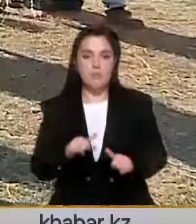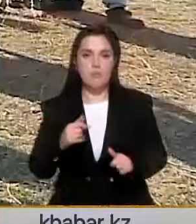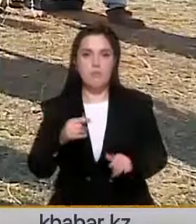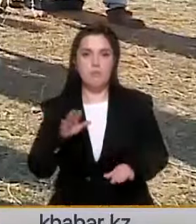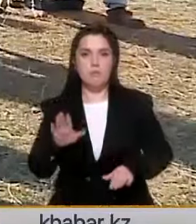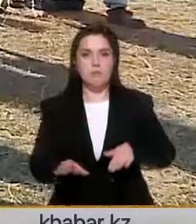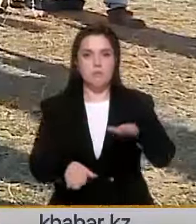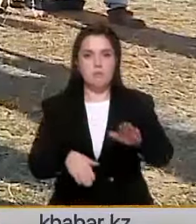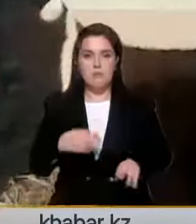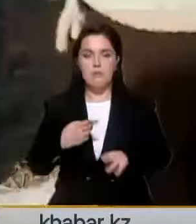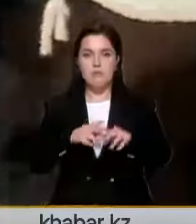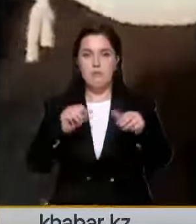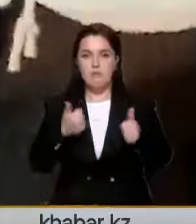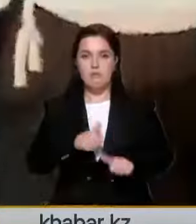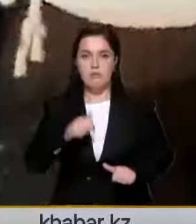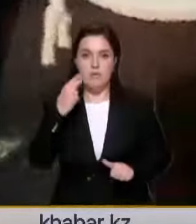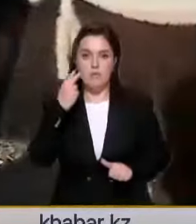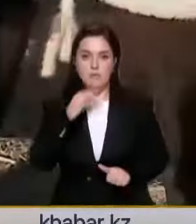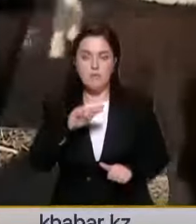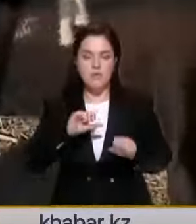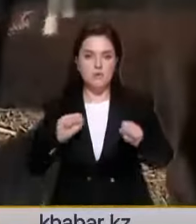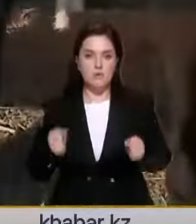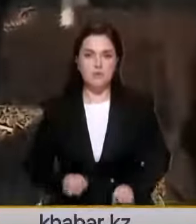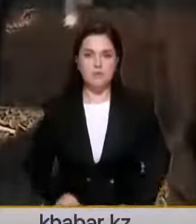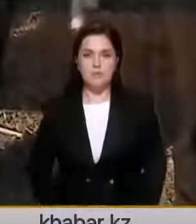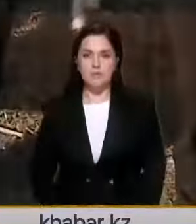грации идеальными пропорциями и незаурядной